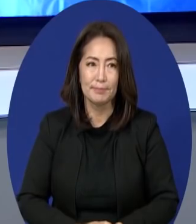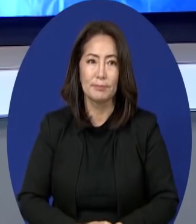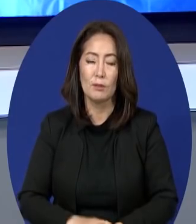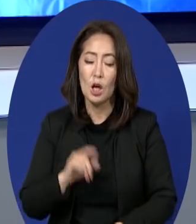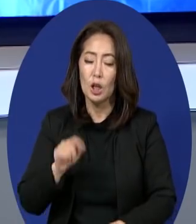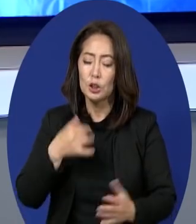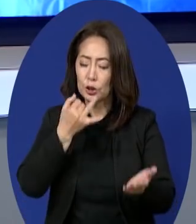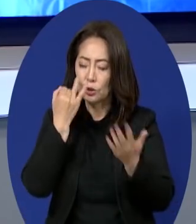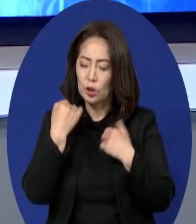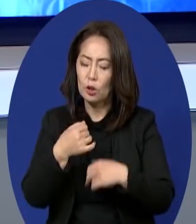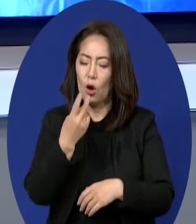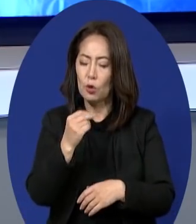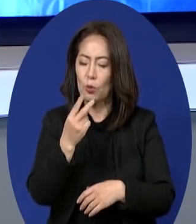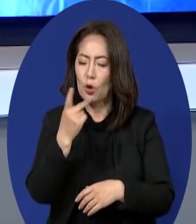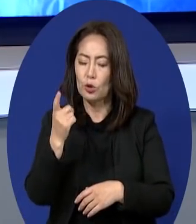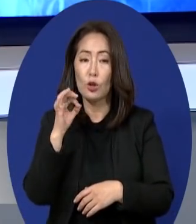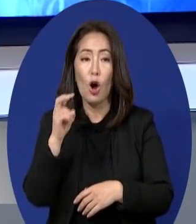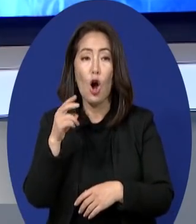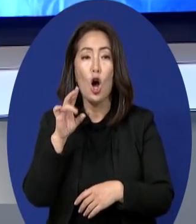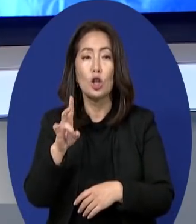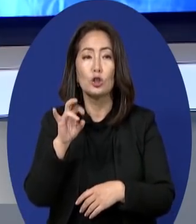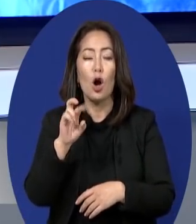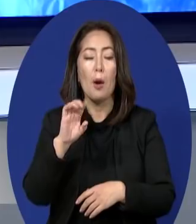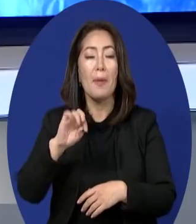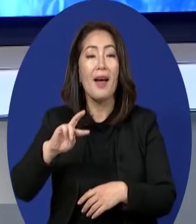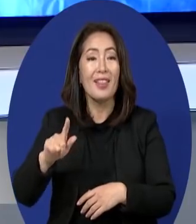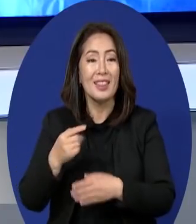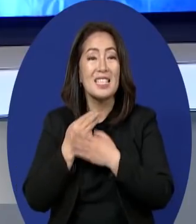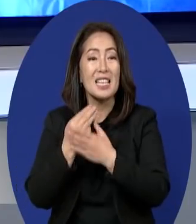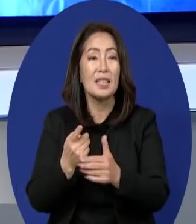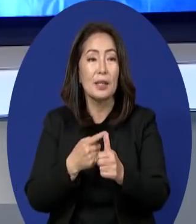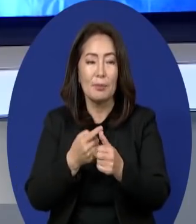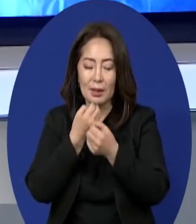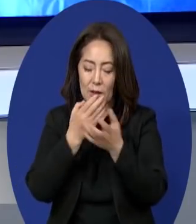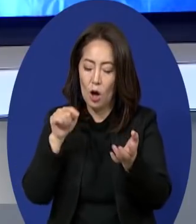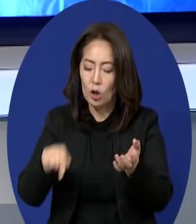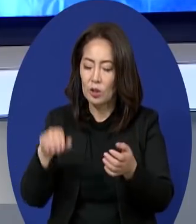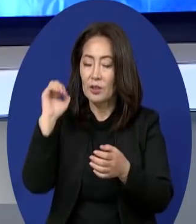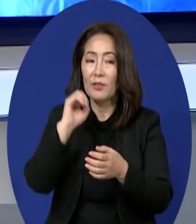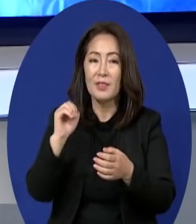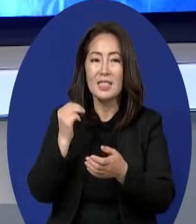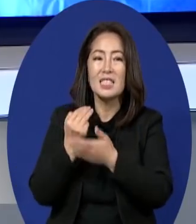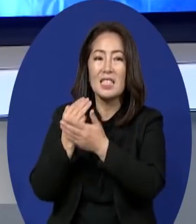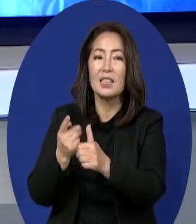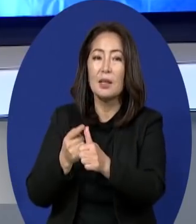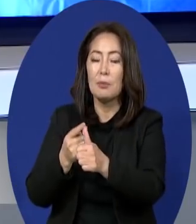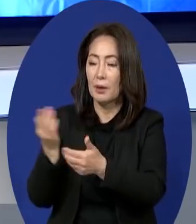Энэ 7 хоногт 2021 оны Нобелийн шагналтнуудыг зарлж байна. Өнөөдөр Нобелийн физикийн салбарын шагналт нь тодорлоо.